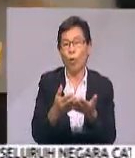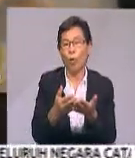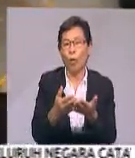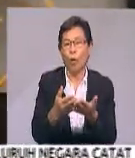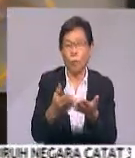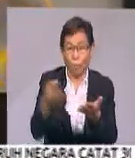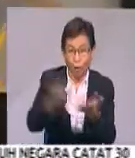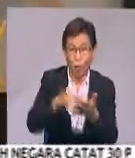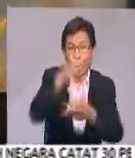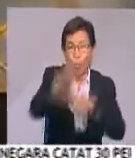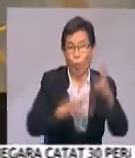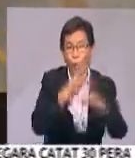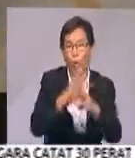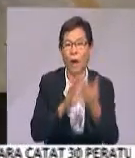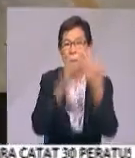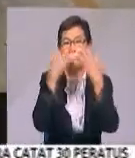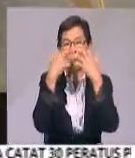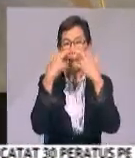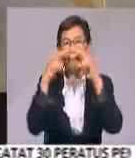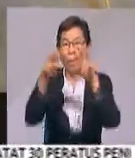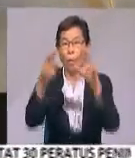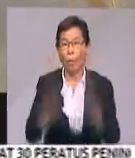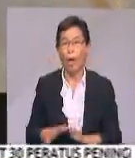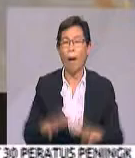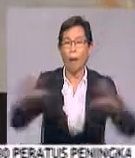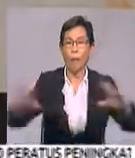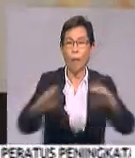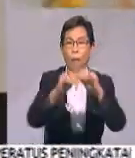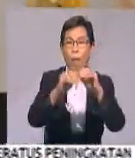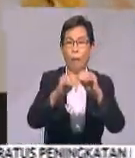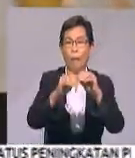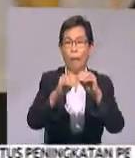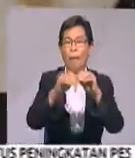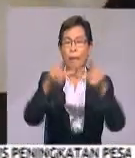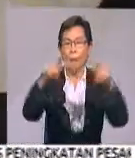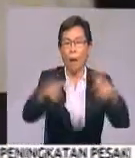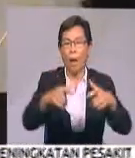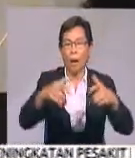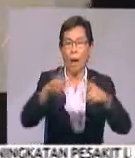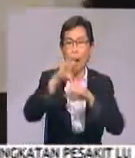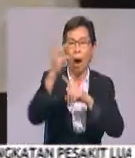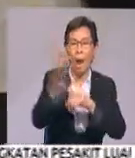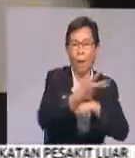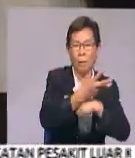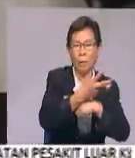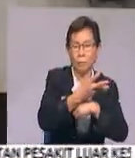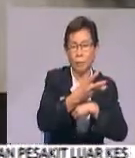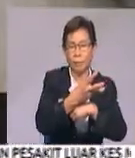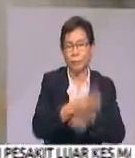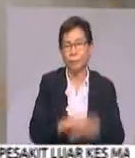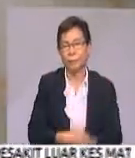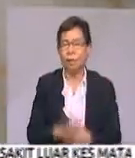itu di hadapan penonton pada persidangan Badan Amal Idaho Out of School Network.